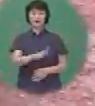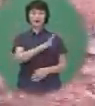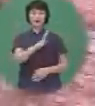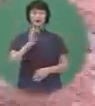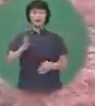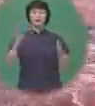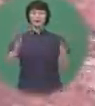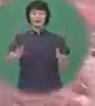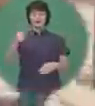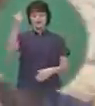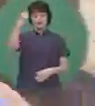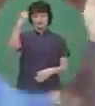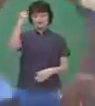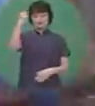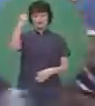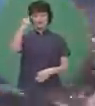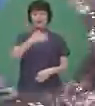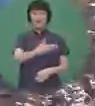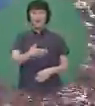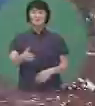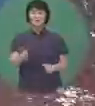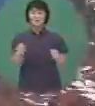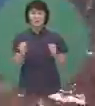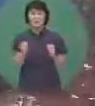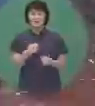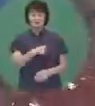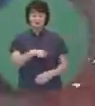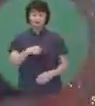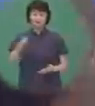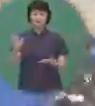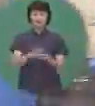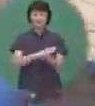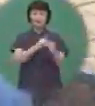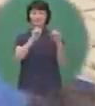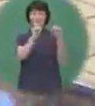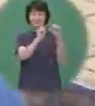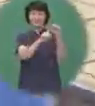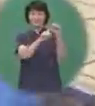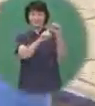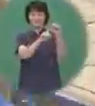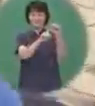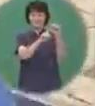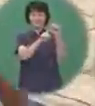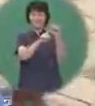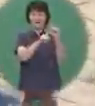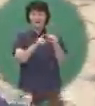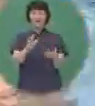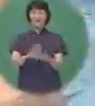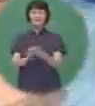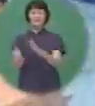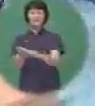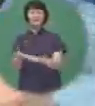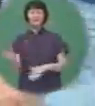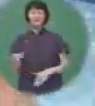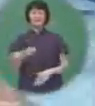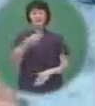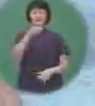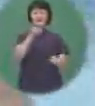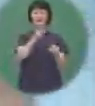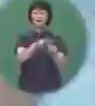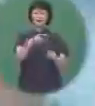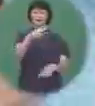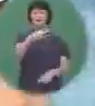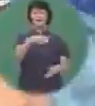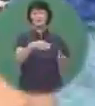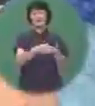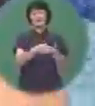4日間の指導で水に対する恐怖心をなくすことが目的で、幼稚園児から小学3